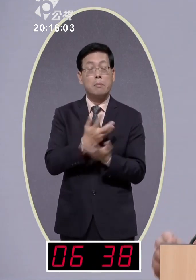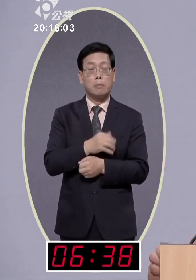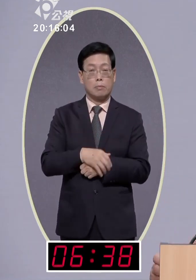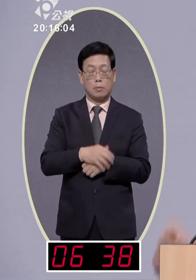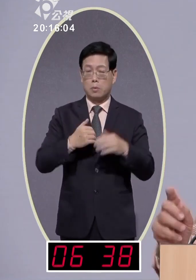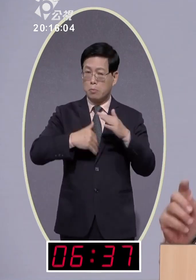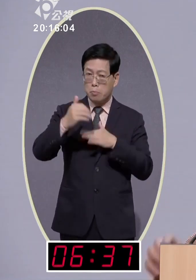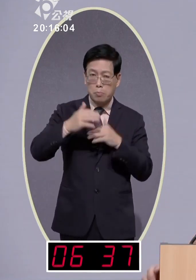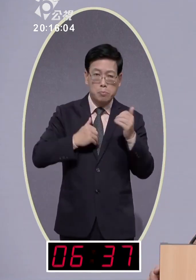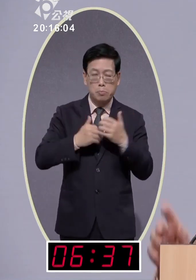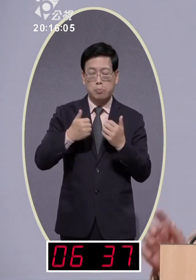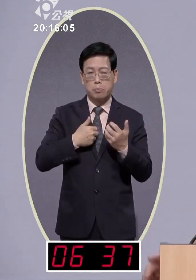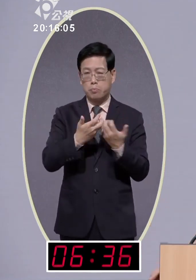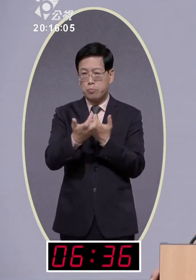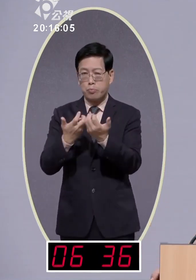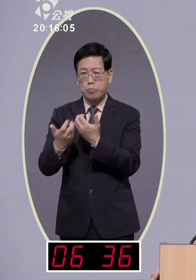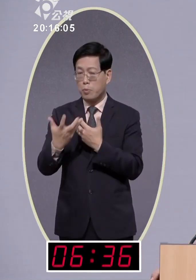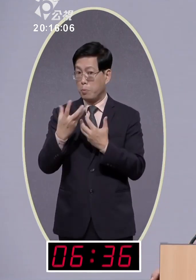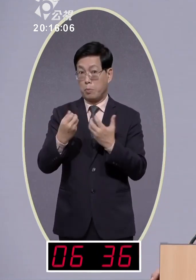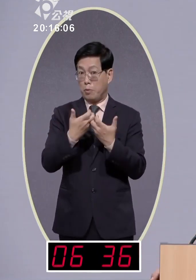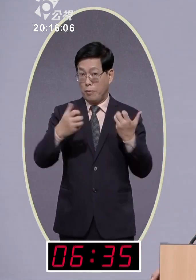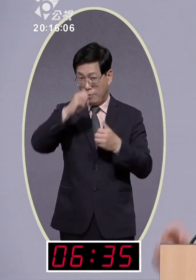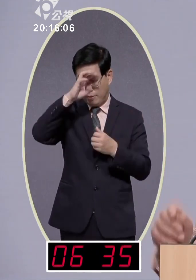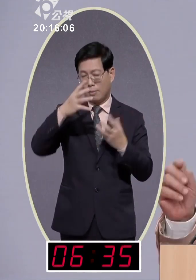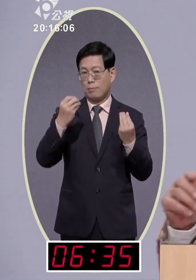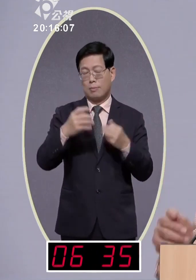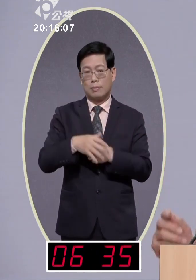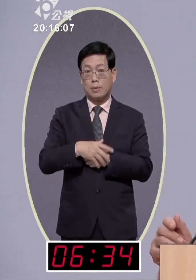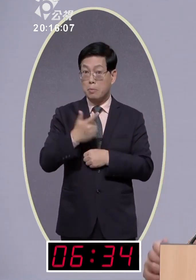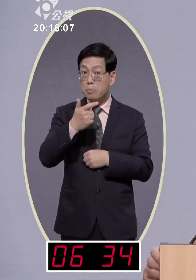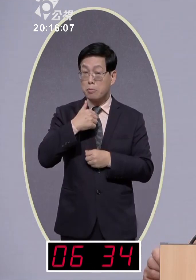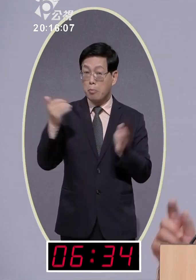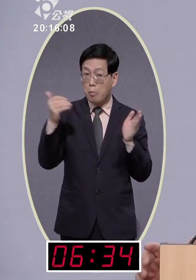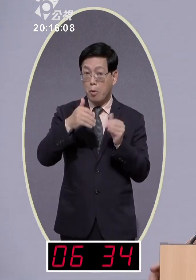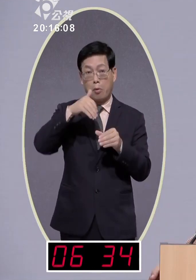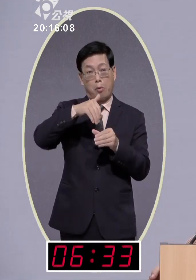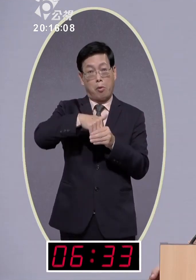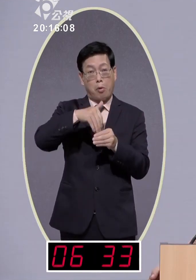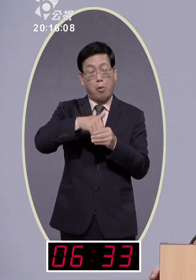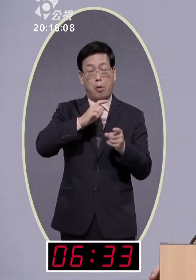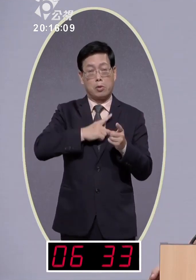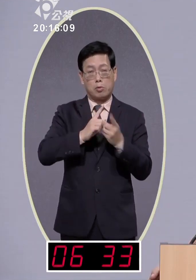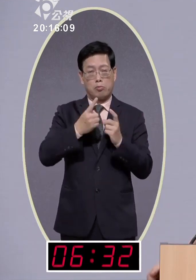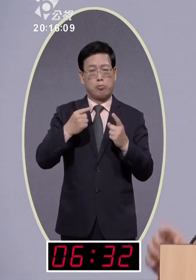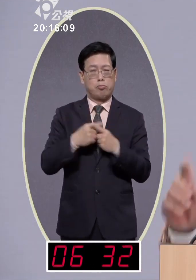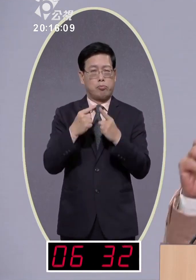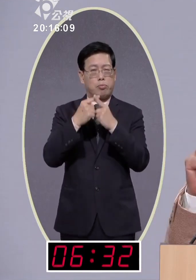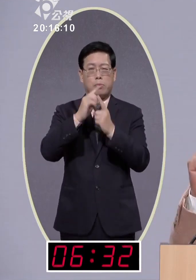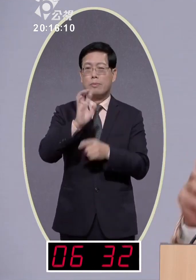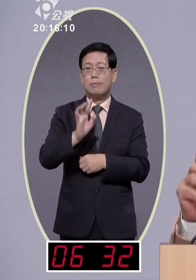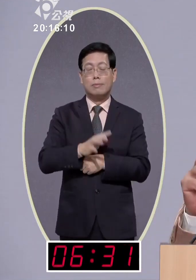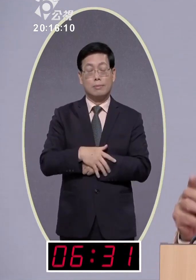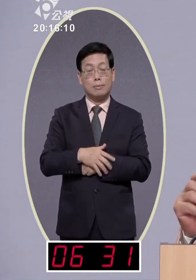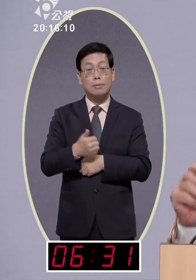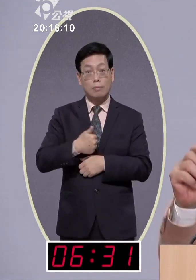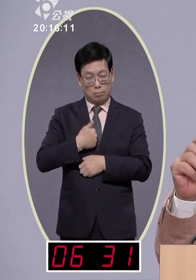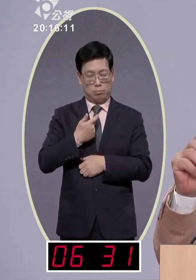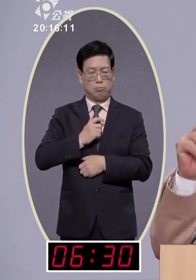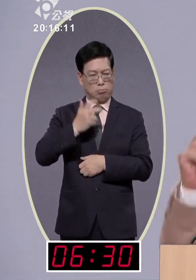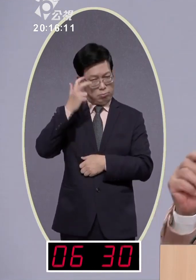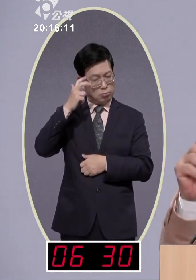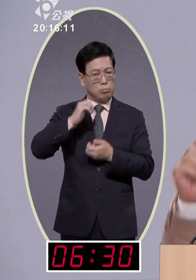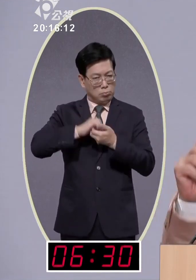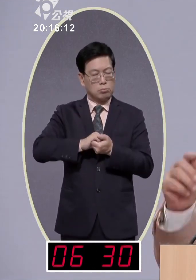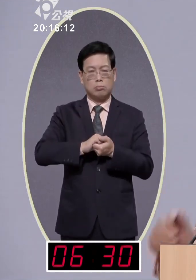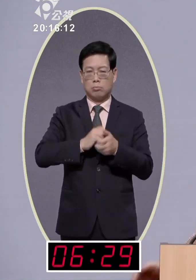源共享，不分党派，不分族群，而不是到选举的时候去斗嘴，这是我非常坚持